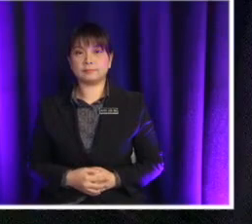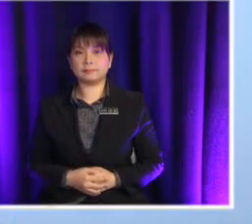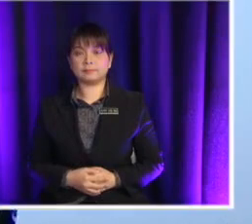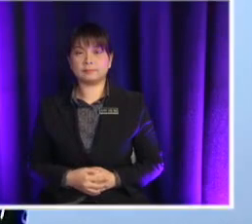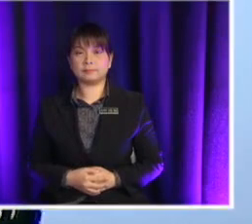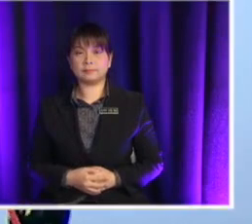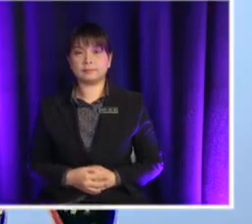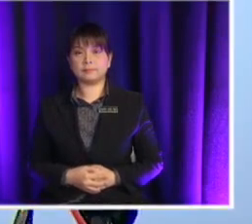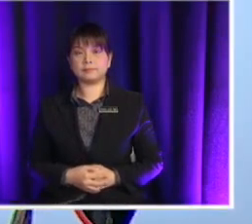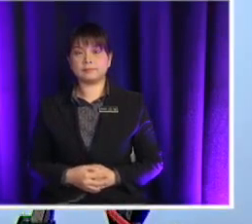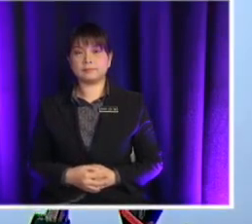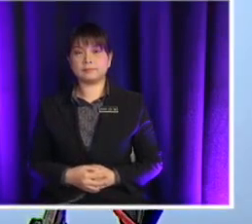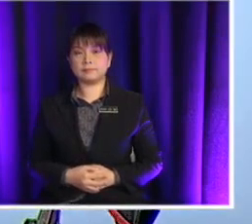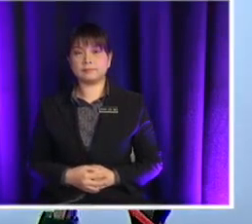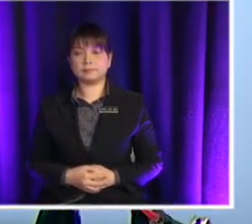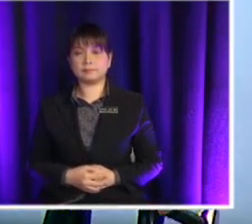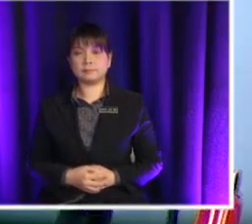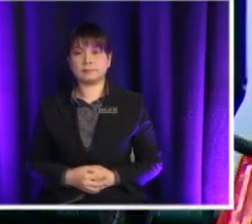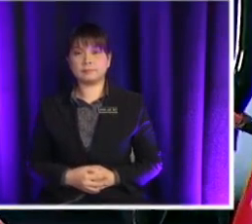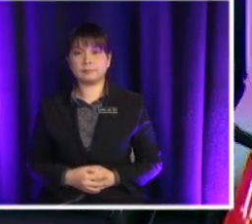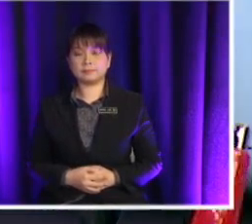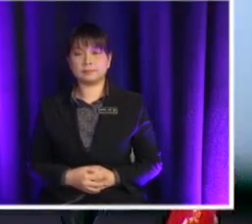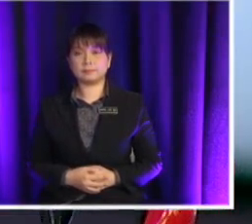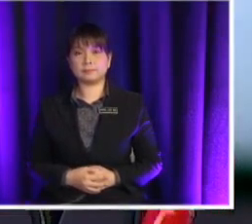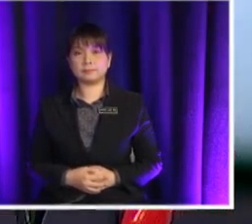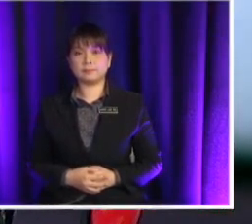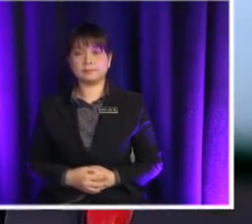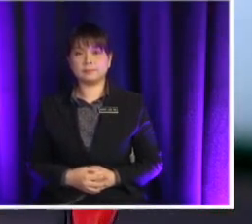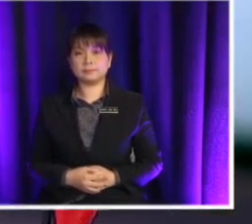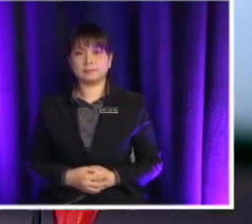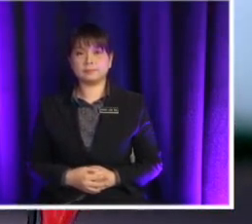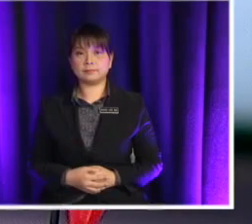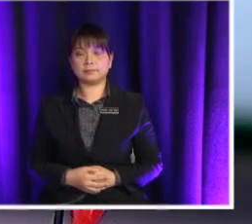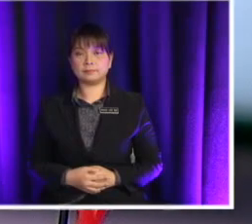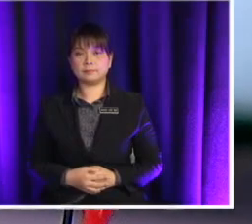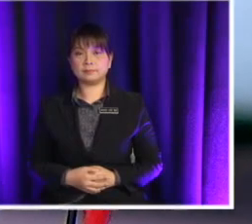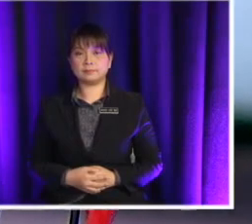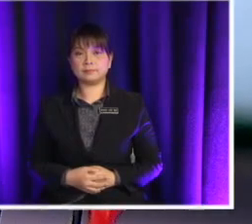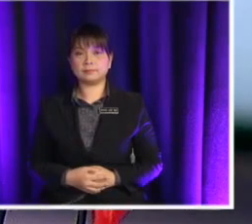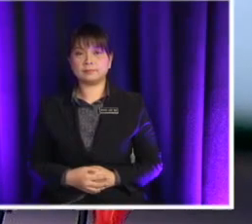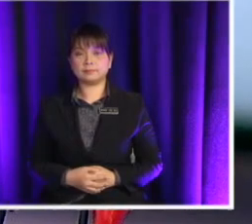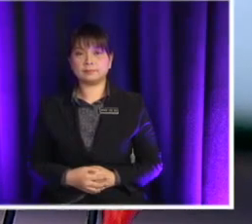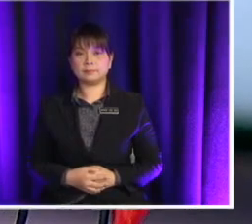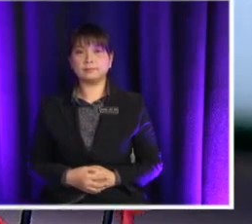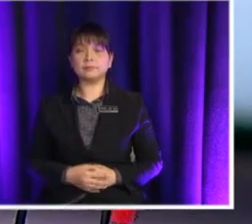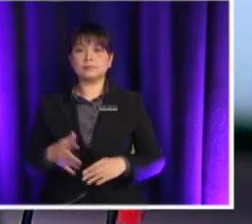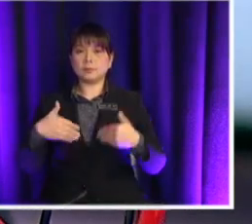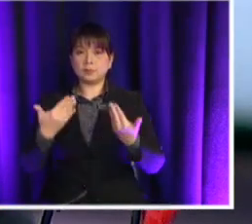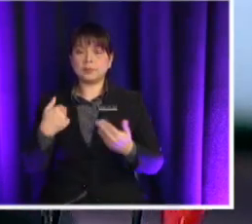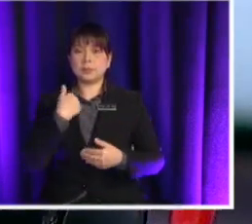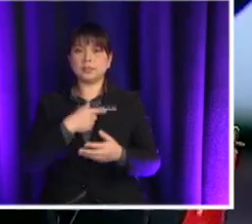Nampak? Ini bergantung kepada Kreativiti murid kita lah kan. murid kita menyambung. Okey, cikgu. Jadi macam mana kita nak